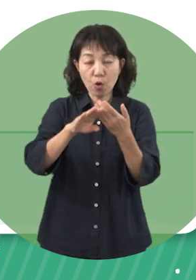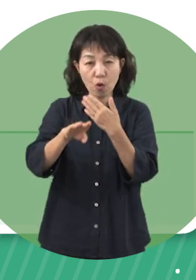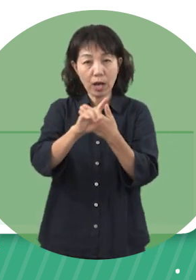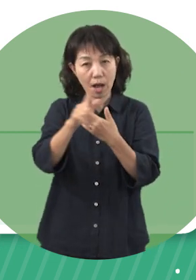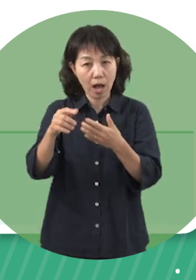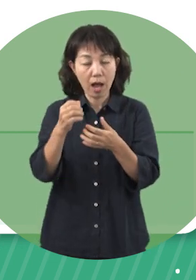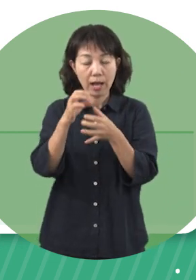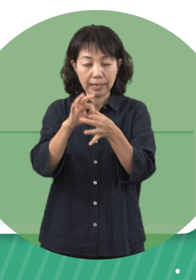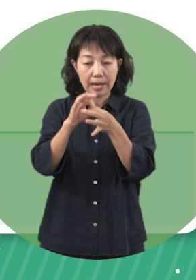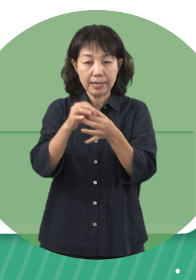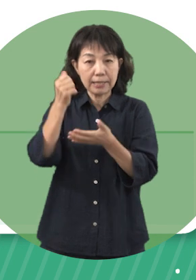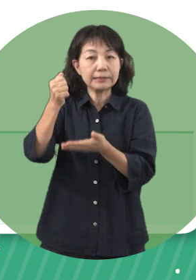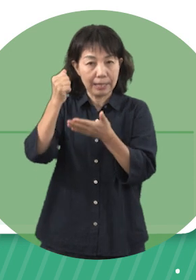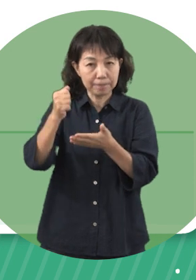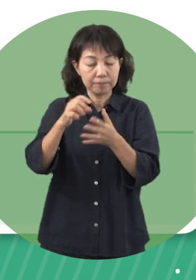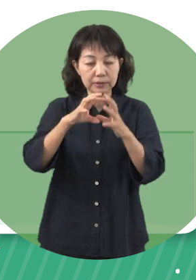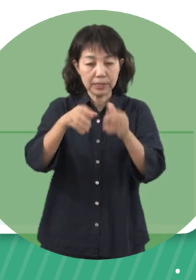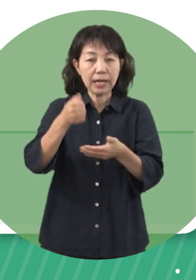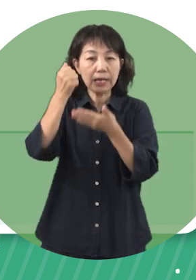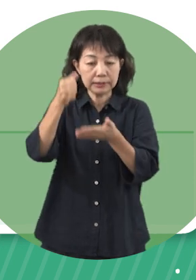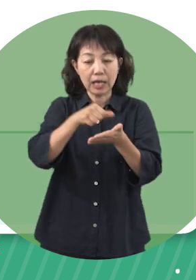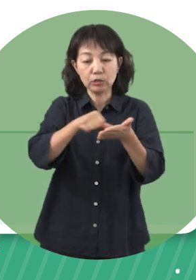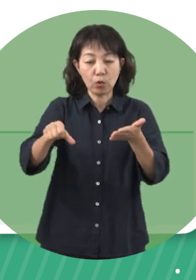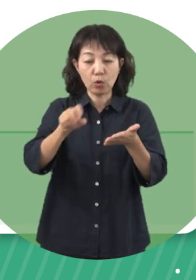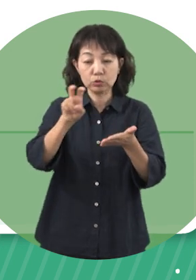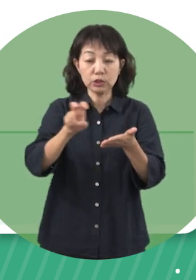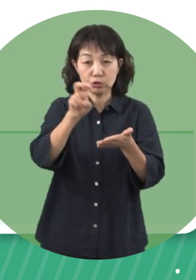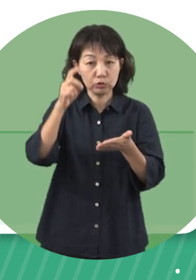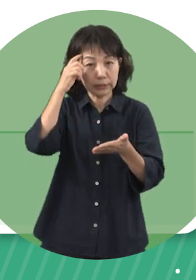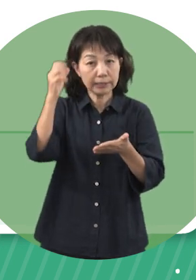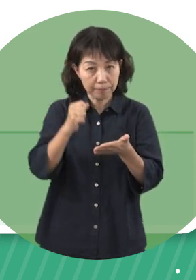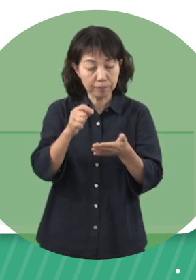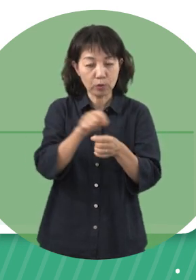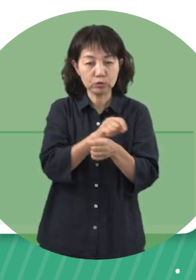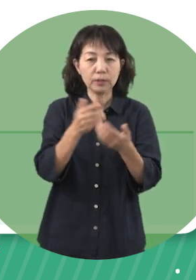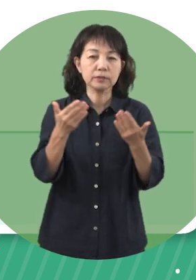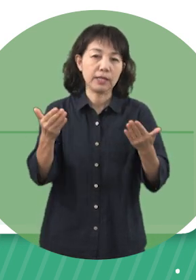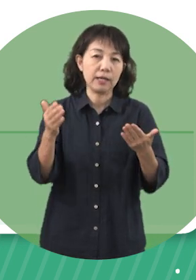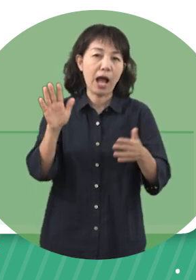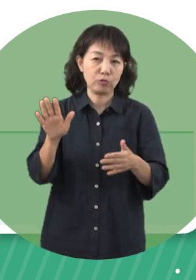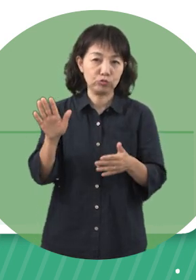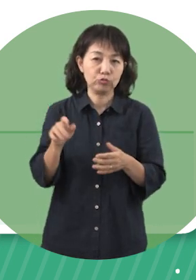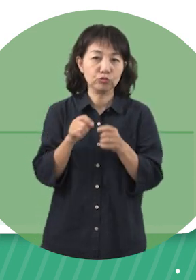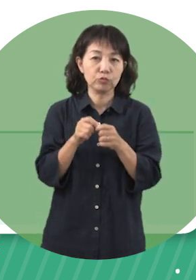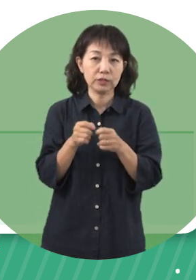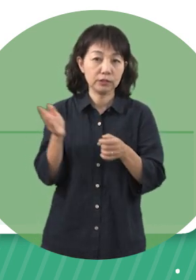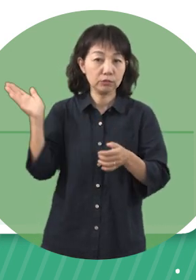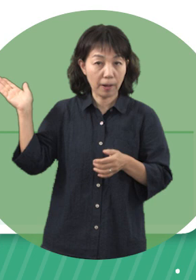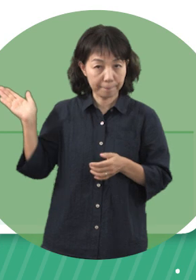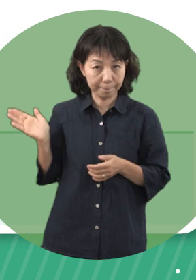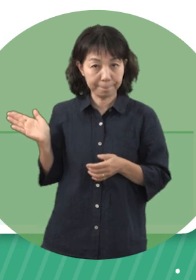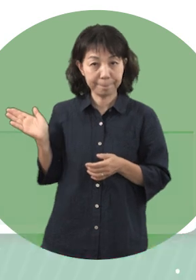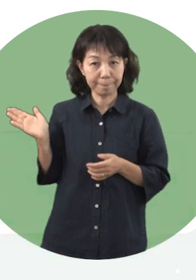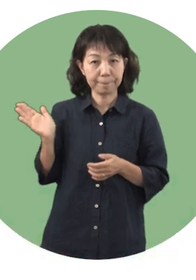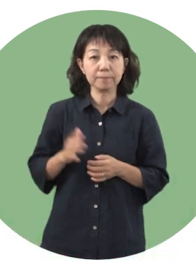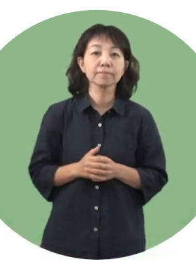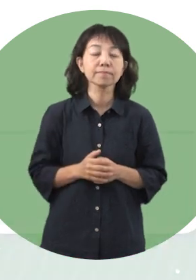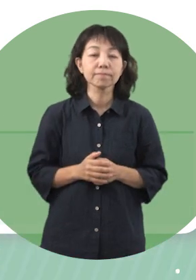20周年を記念して特別展を開催しています。詳しくはご覧のところまで。